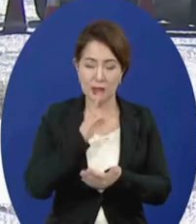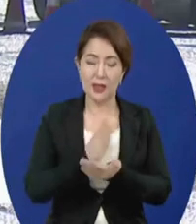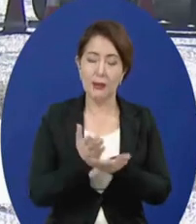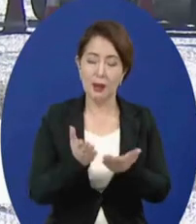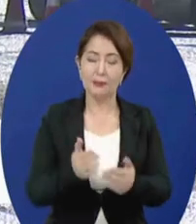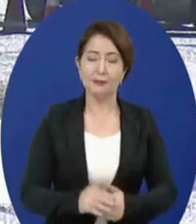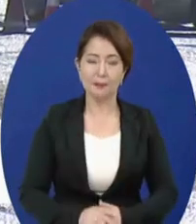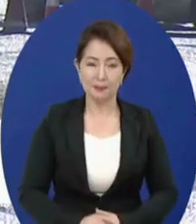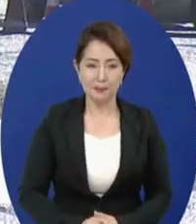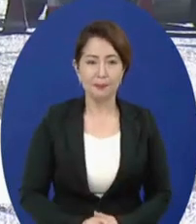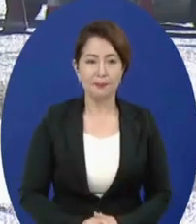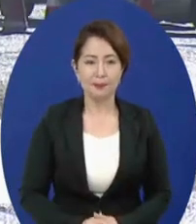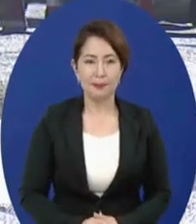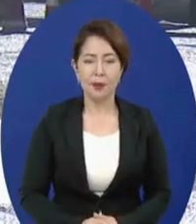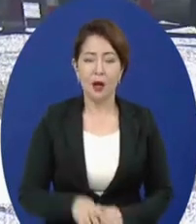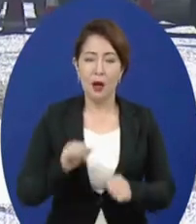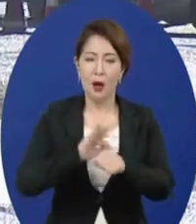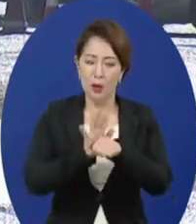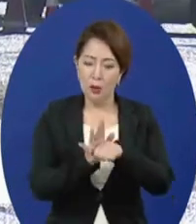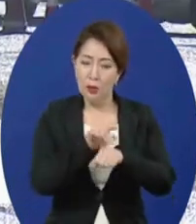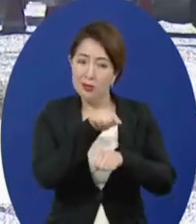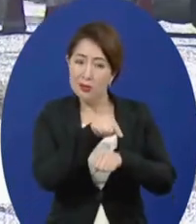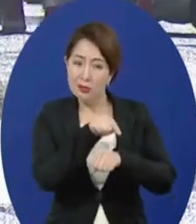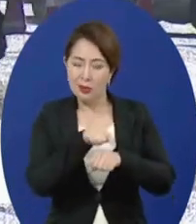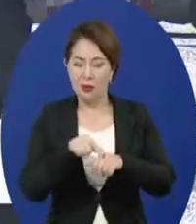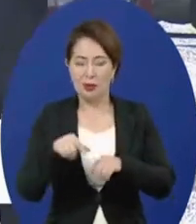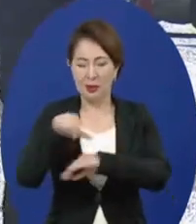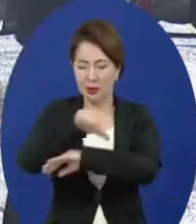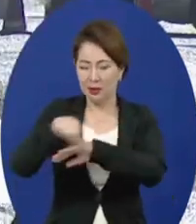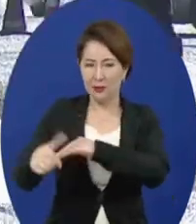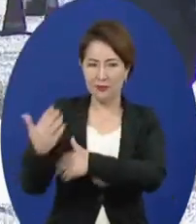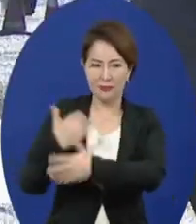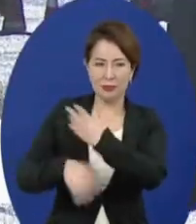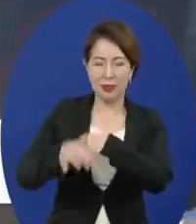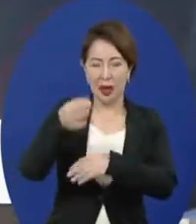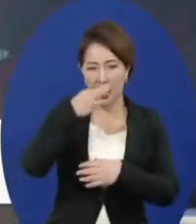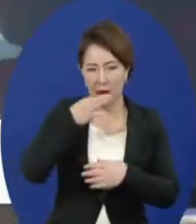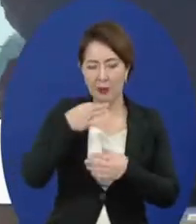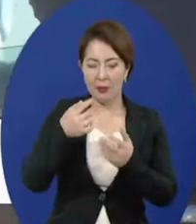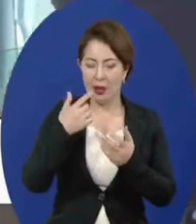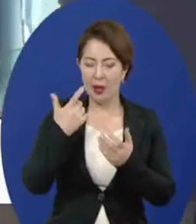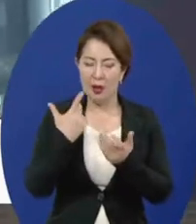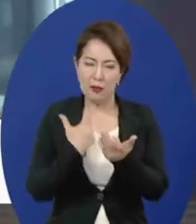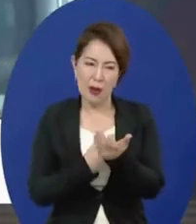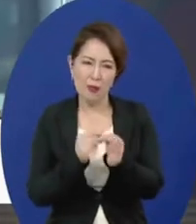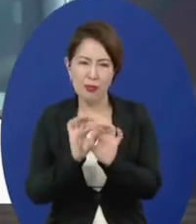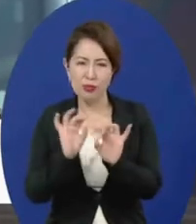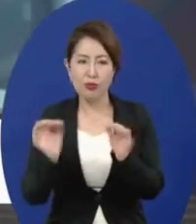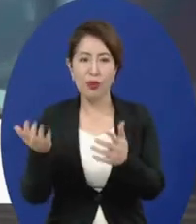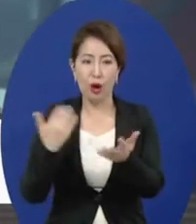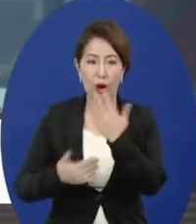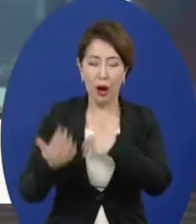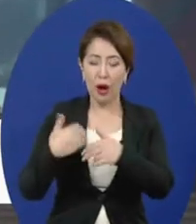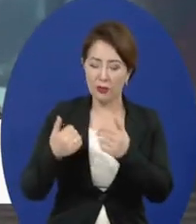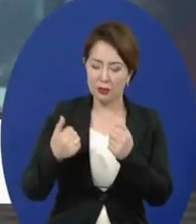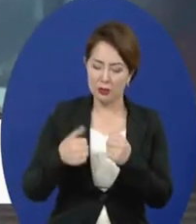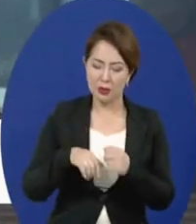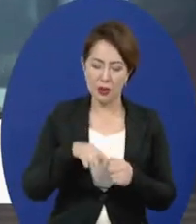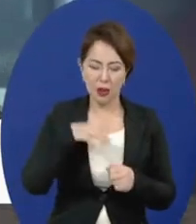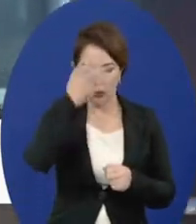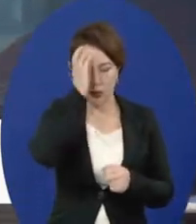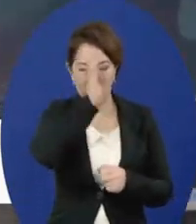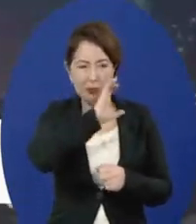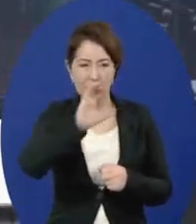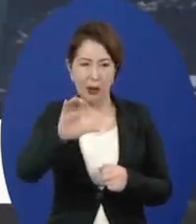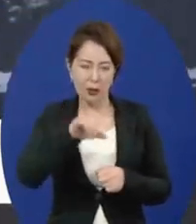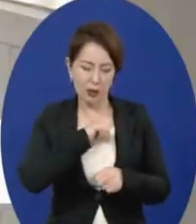байна. Цар тахлын үед улсын хилээр ийм эмэлгийн хэрэгсэл цаг алдалгүй орж ирнэ. Төрийн албан хаагч эрсдэл бүхий нөхцөлд үүрэг гүйцэтгэж